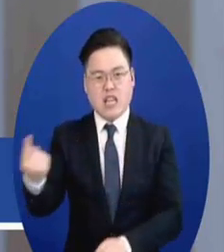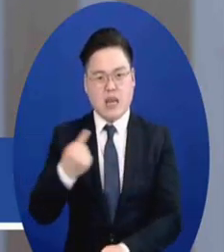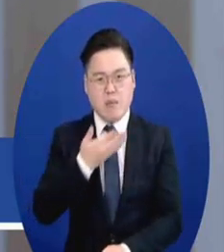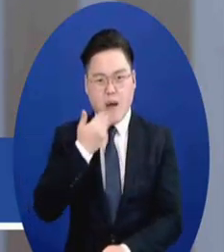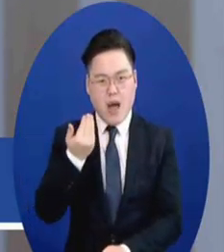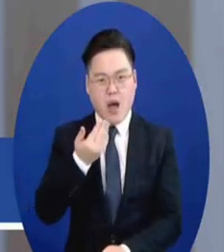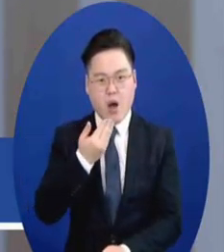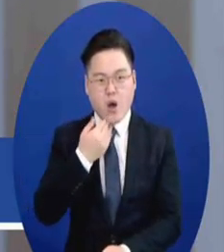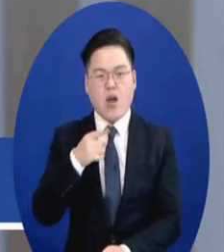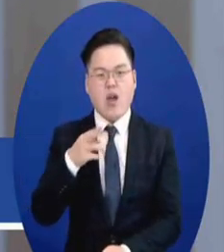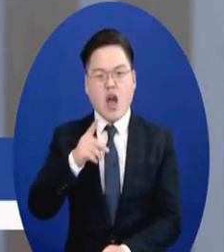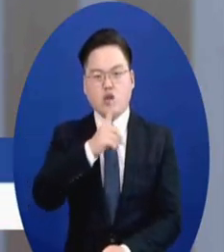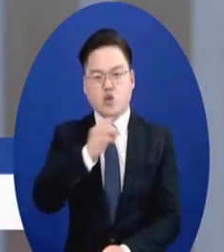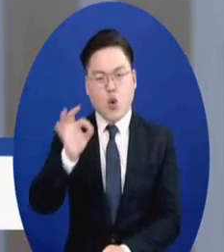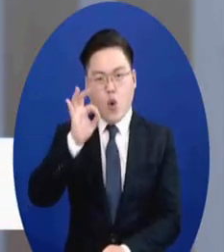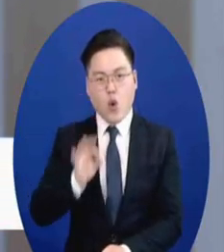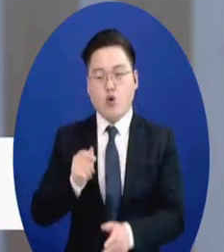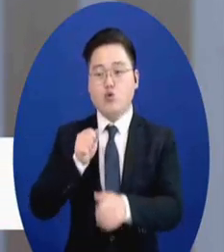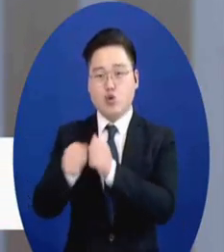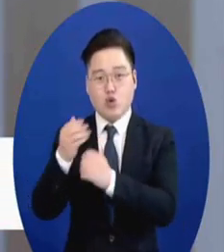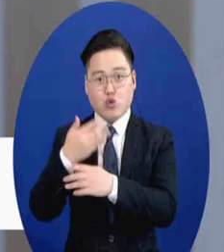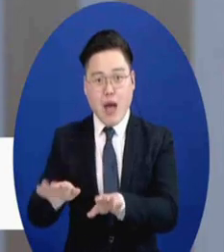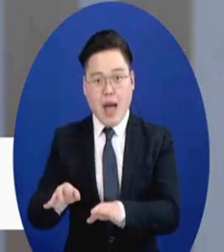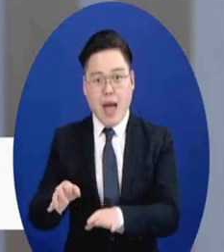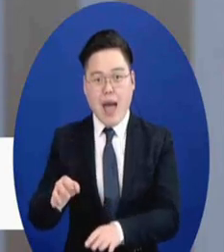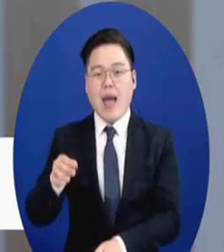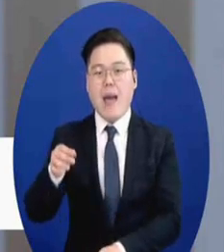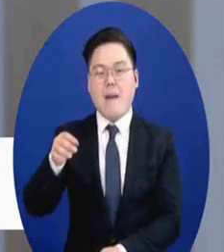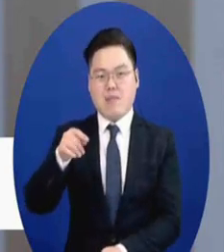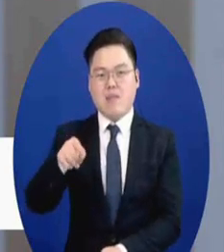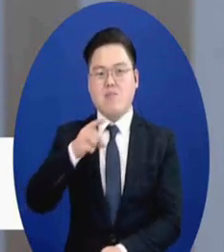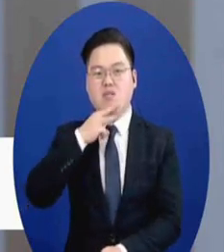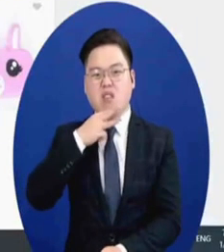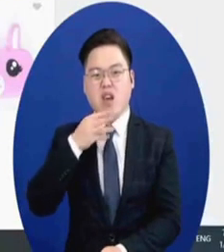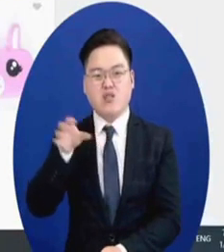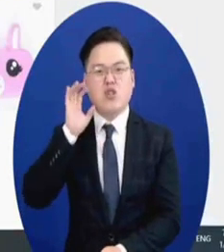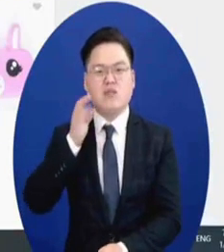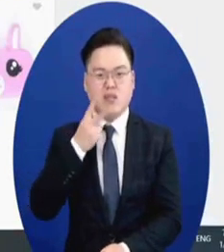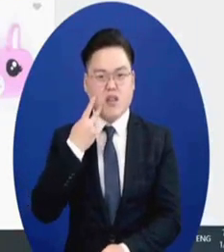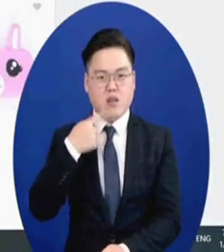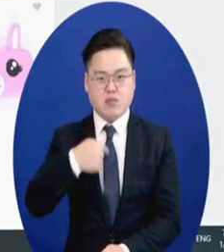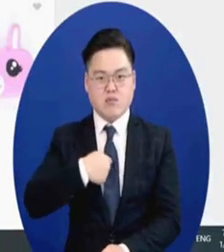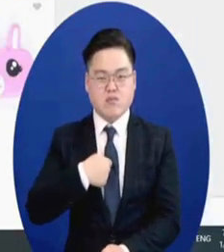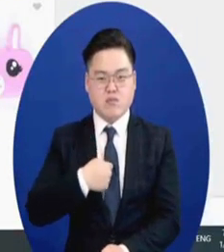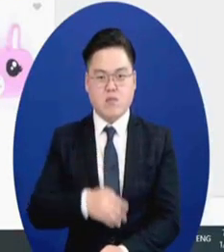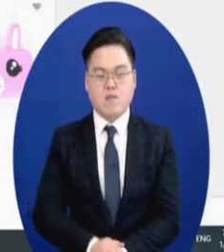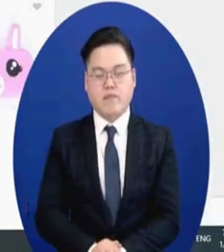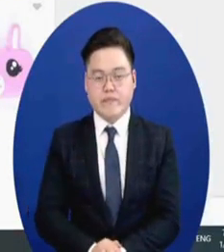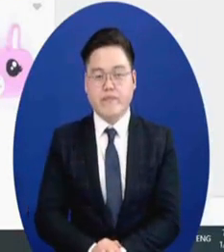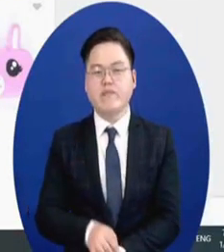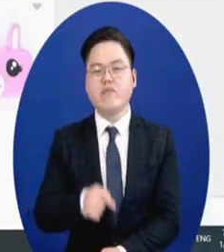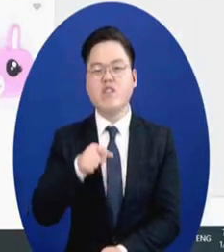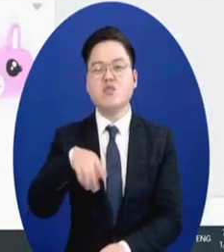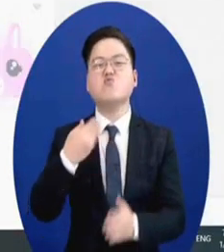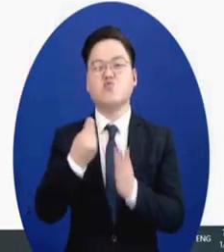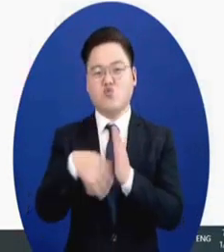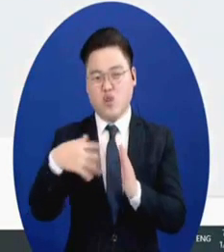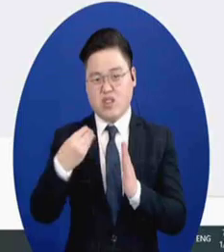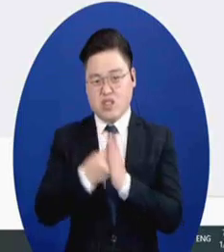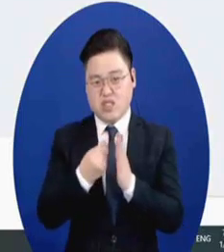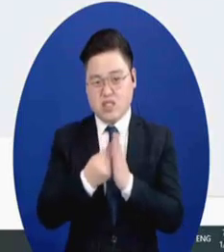гадуур 100% төлбөрөөр төлөөл бараа чинь ирнэ гэсэн зар айгуух явж илээ. Энэ бол ердөө хамгийн энгийн наад захын жишээ. Хөл